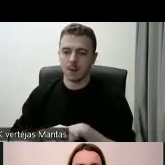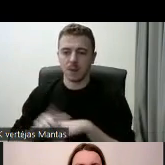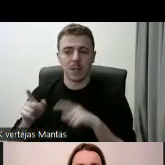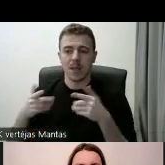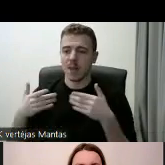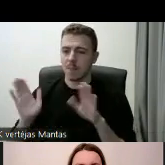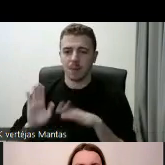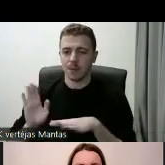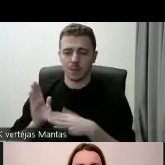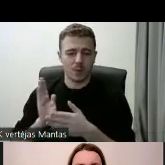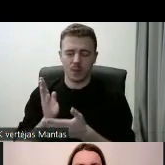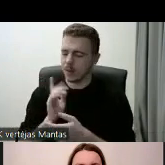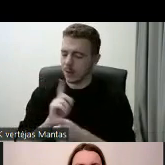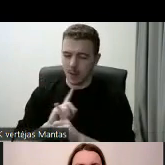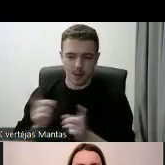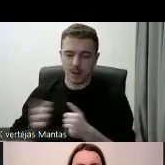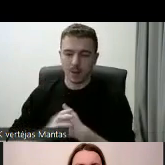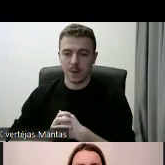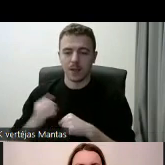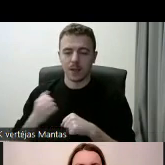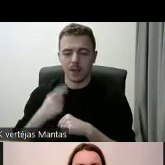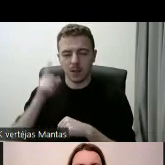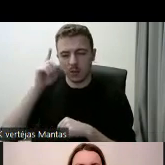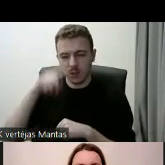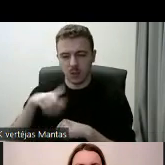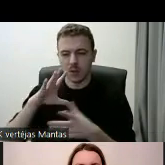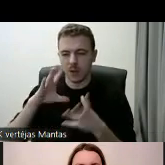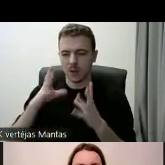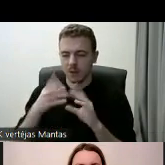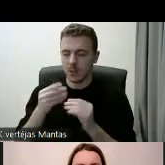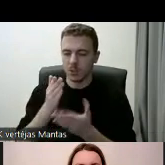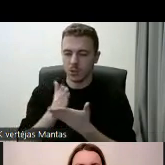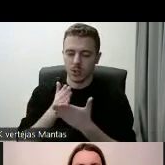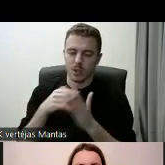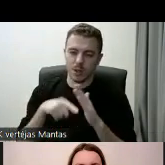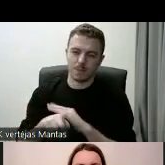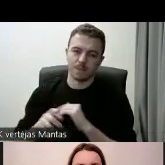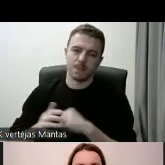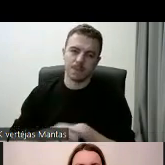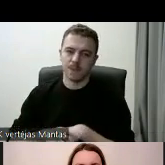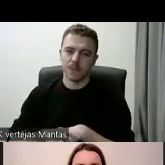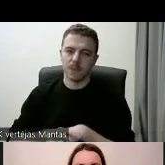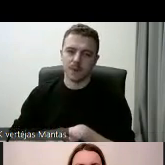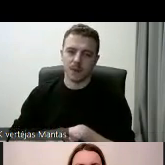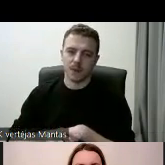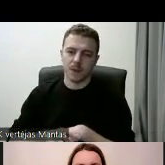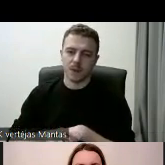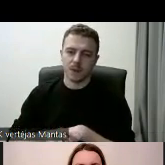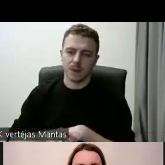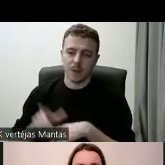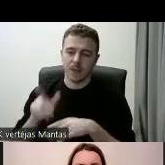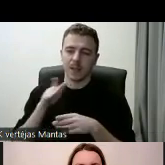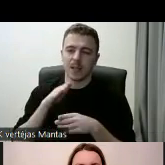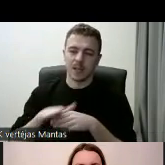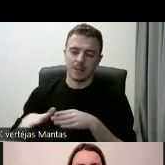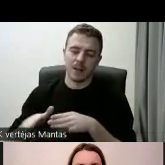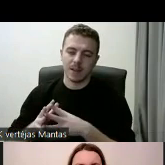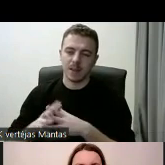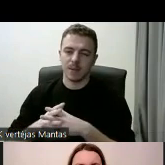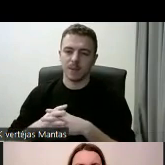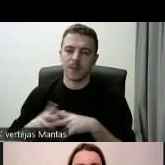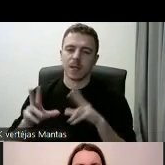jokių būdų, įsitikinkite, kad visa tai tampa įkūnyta, kad tai yra įgyvendita ir tai tikrai